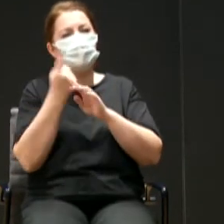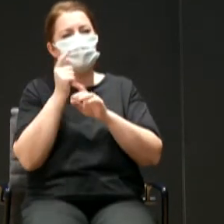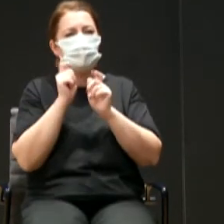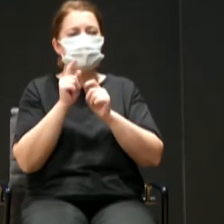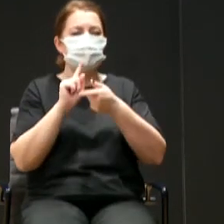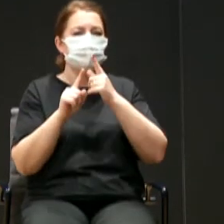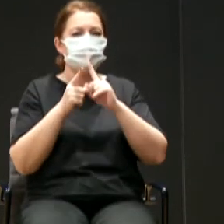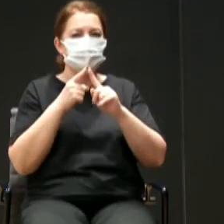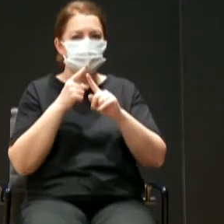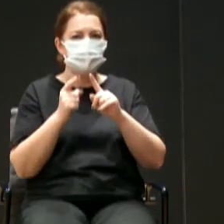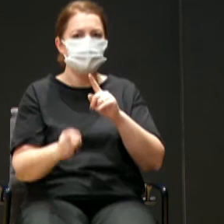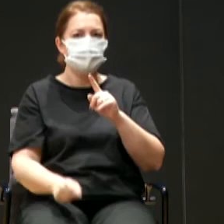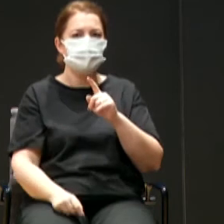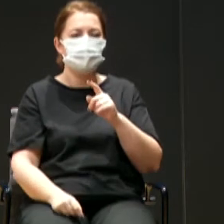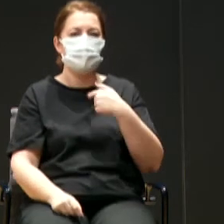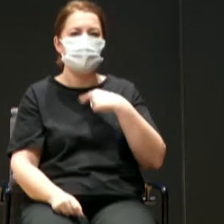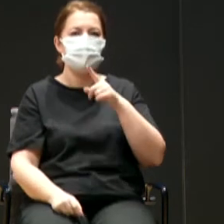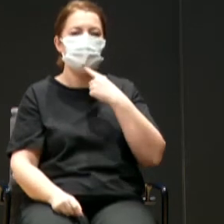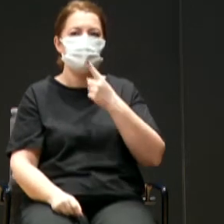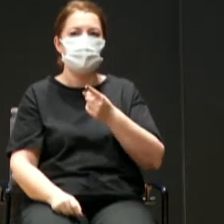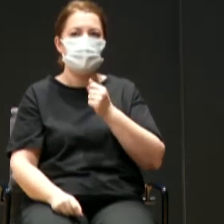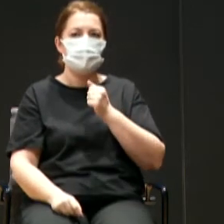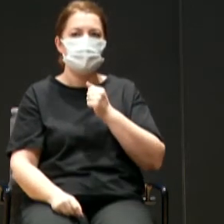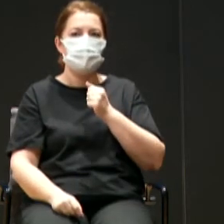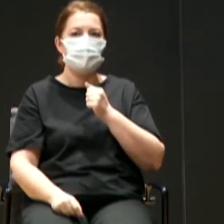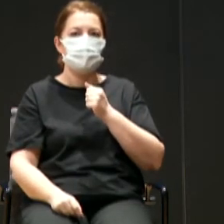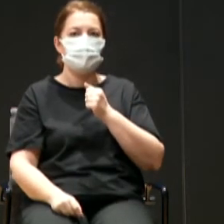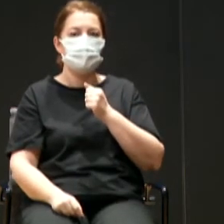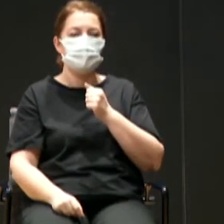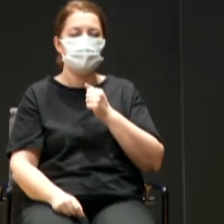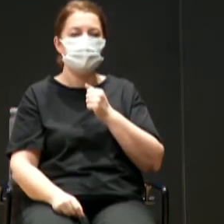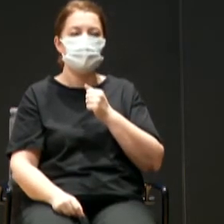siyasetiniz. Şimdi ben size şunu söyleyeyim Sayın Başkan.